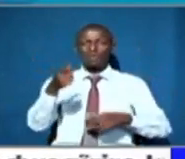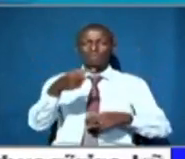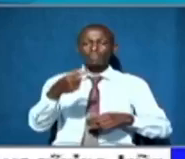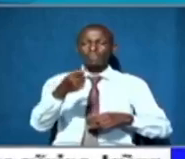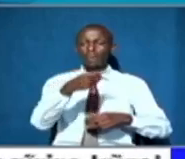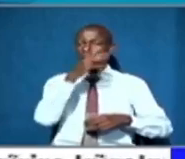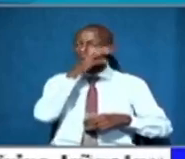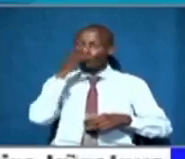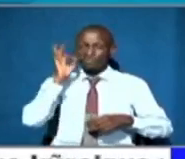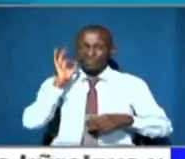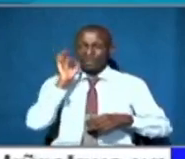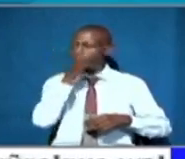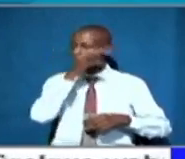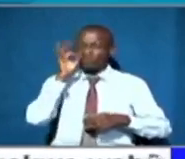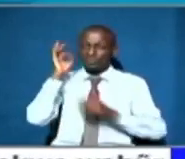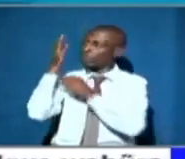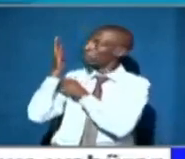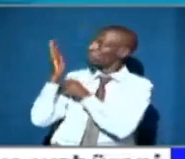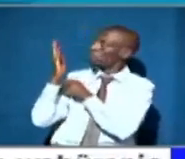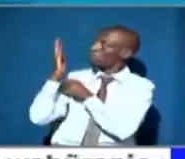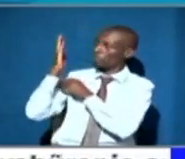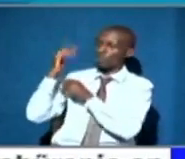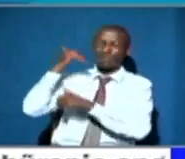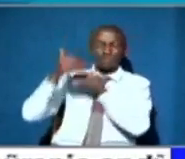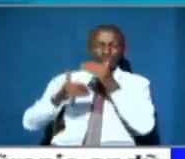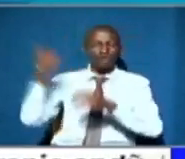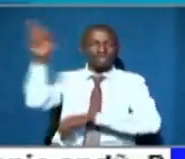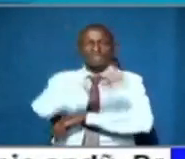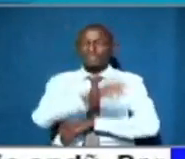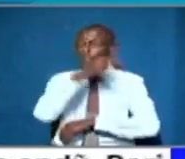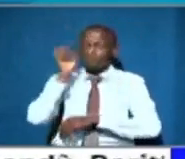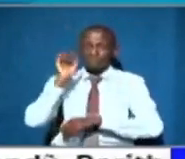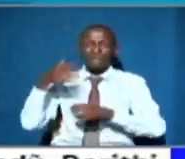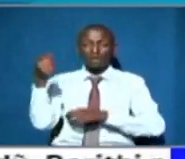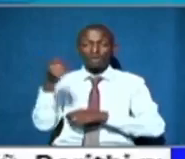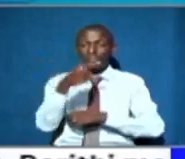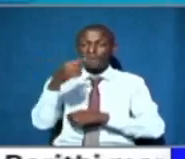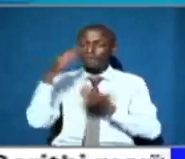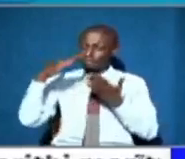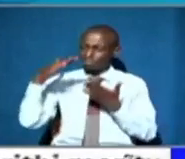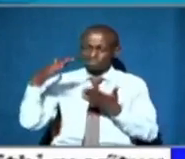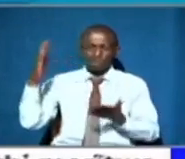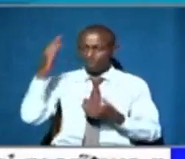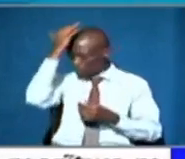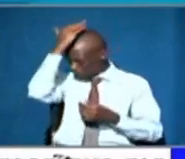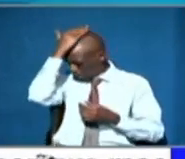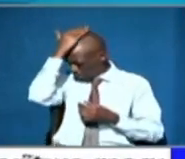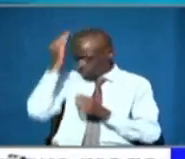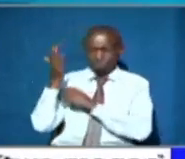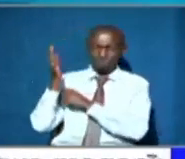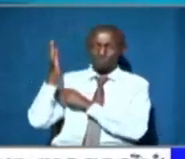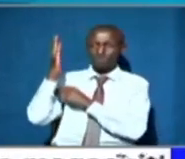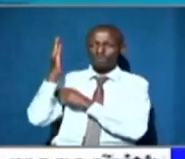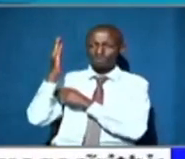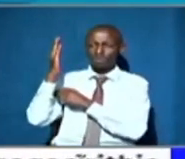mundu akoragwe nyihiti muno kwi gai dikushio then twenyi hagia no mweriu yon twenyi hagia muno kwi gai na ntwira